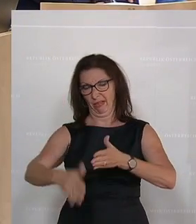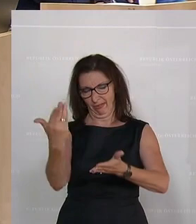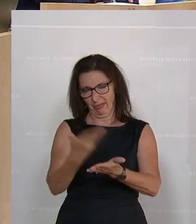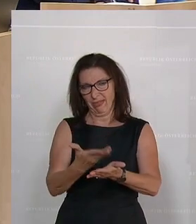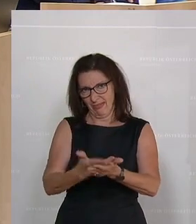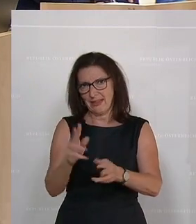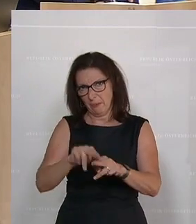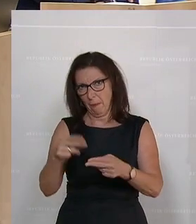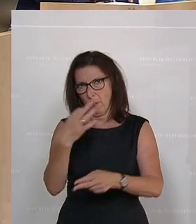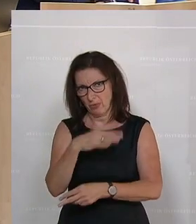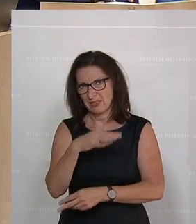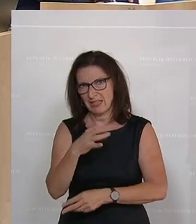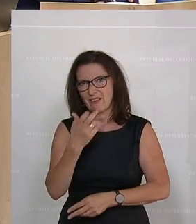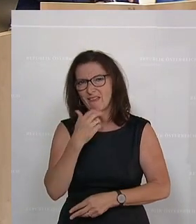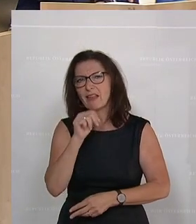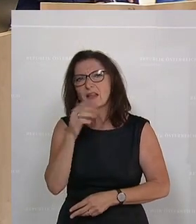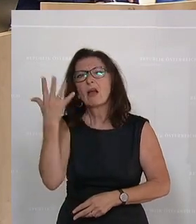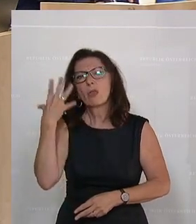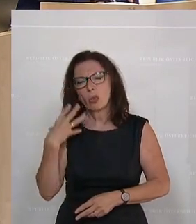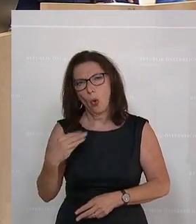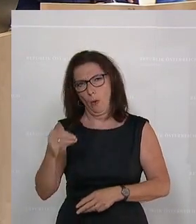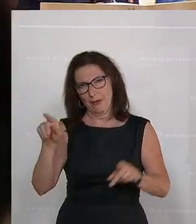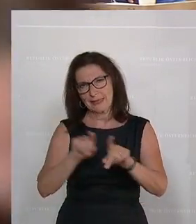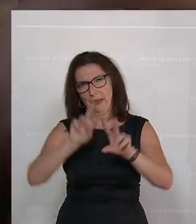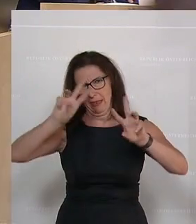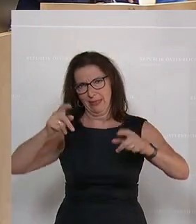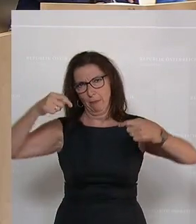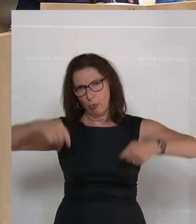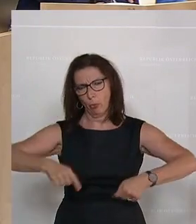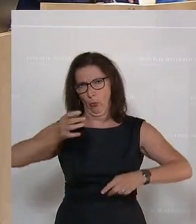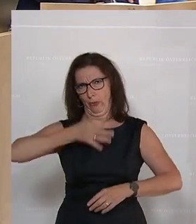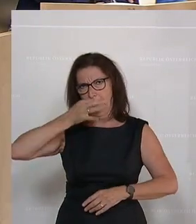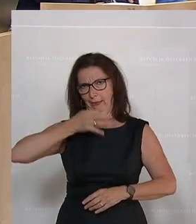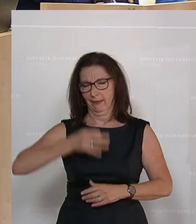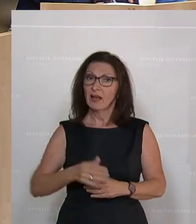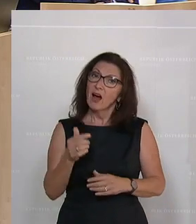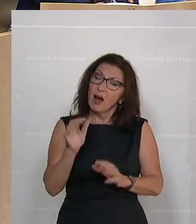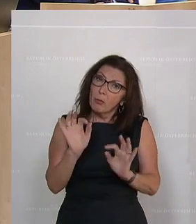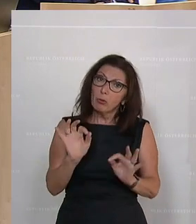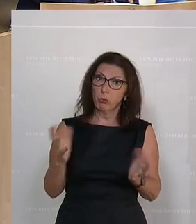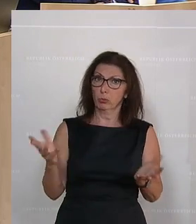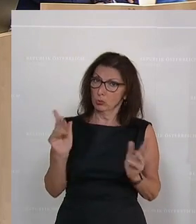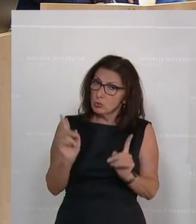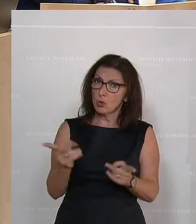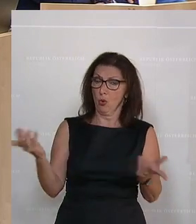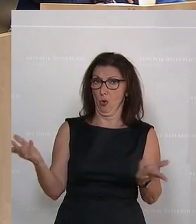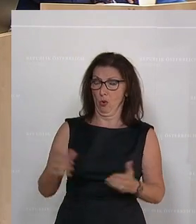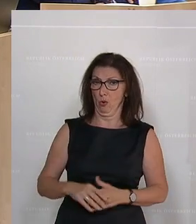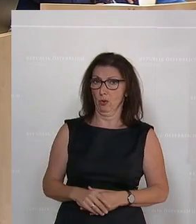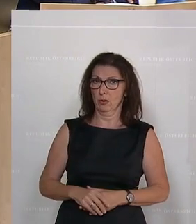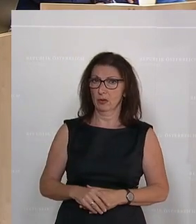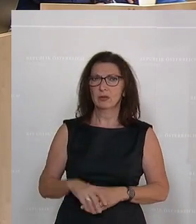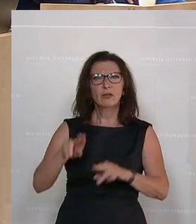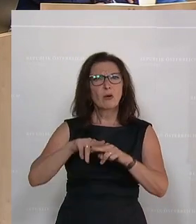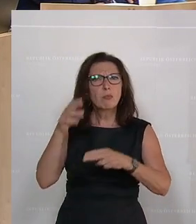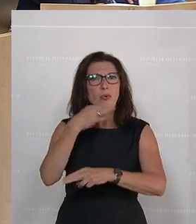noch an einer parlamentssitzung über dieses thema zu sprechen ich hielt es aber für gut wenn es so wäre und ein bundeskanzler